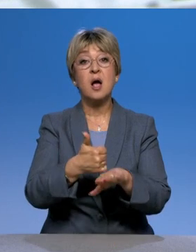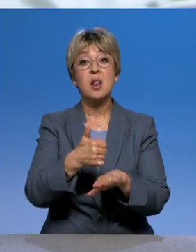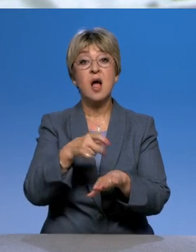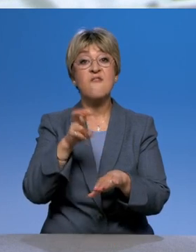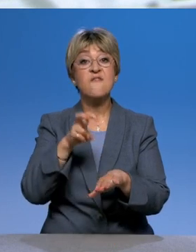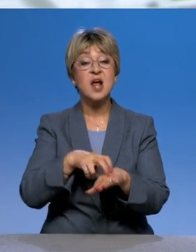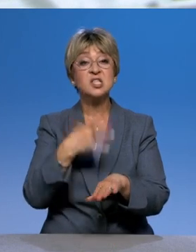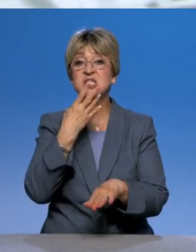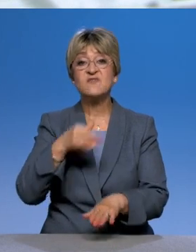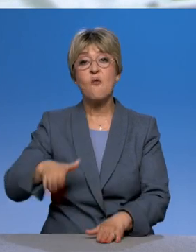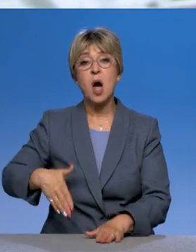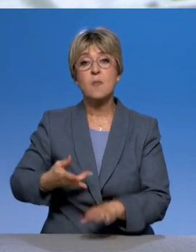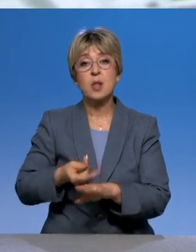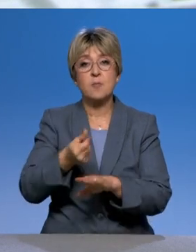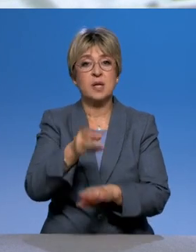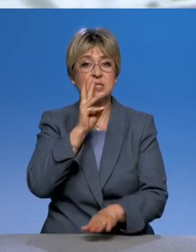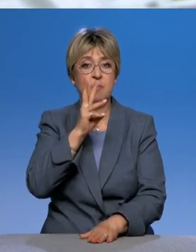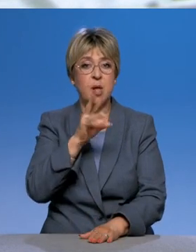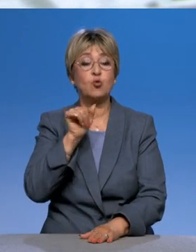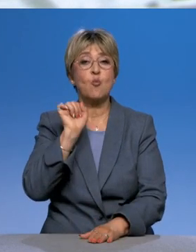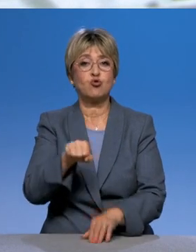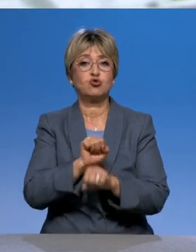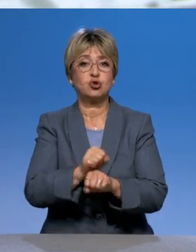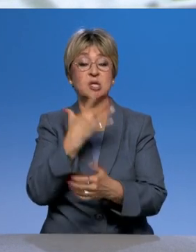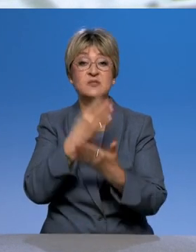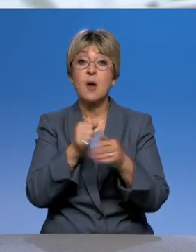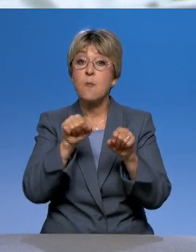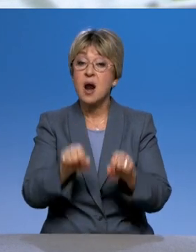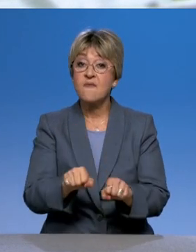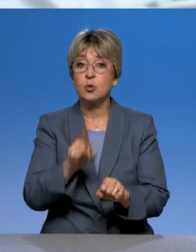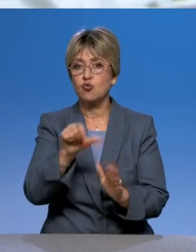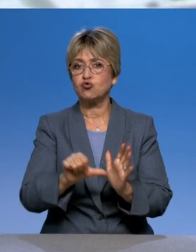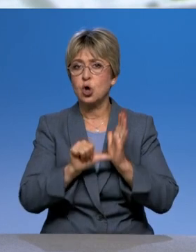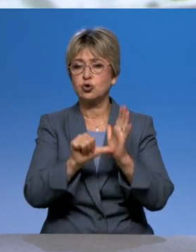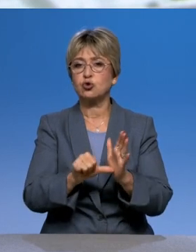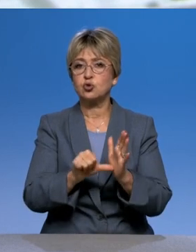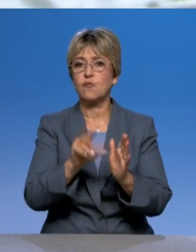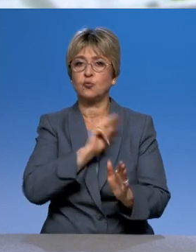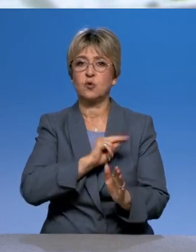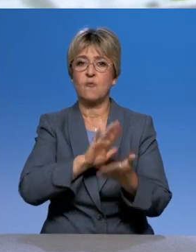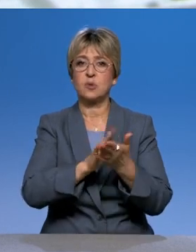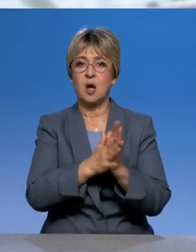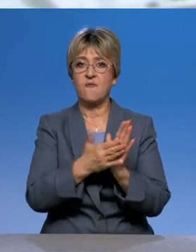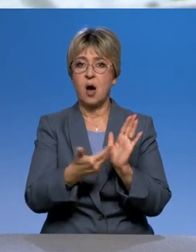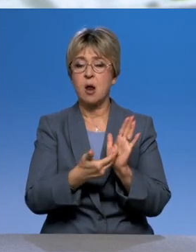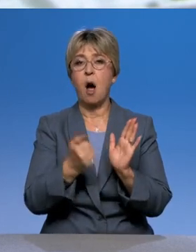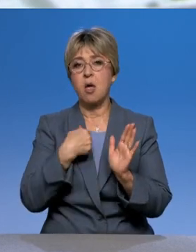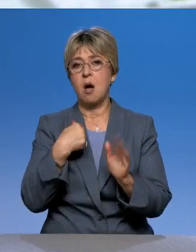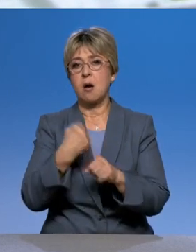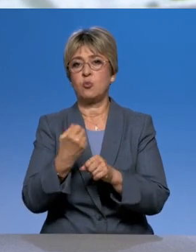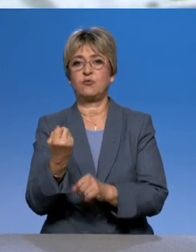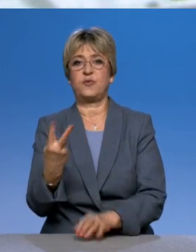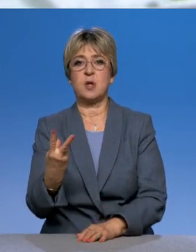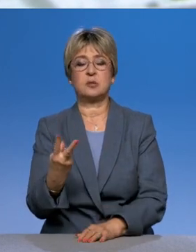хочу сказать, да? И здесь можно как бы отстаивать свои права. Ну, действительно, 6 часов в трудовом договоре, я работаю по 12. Ну, какой-то уже